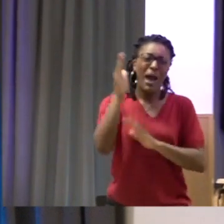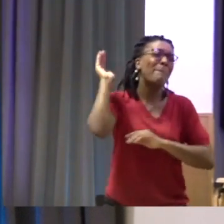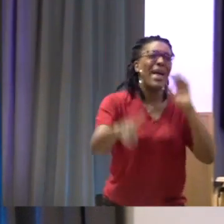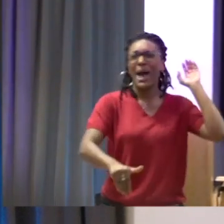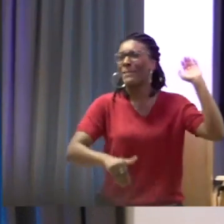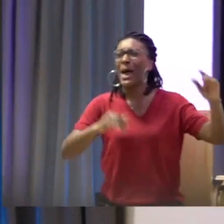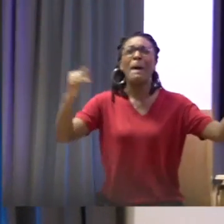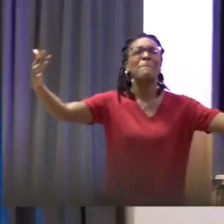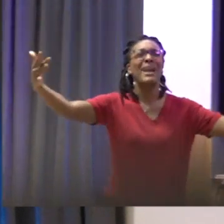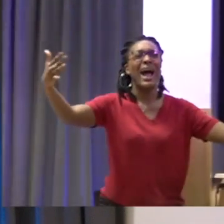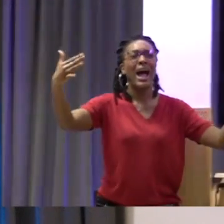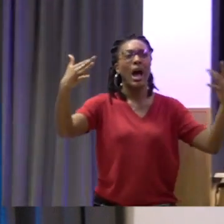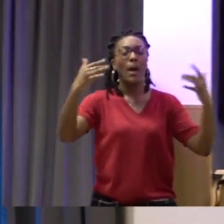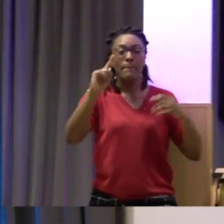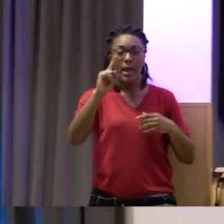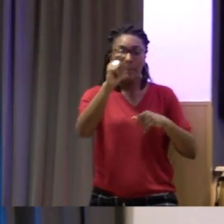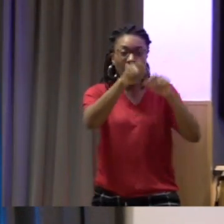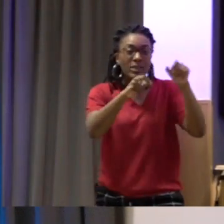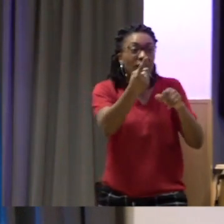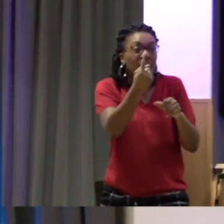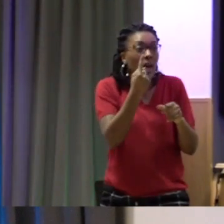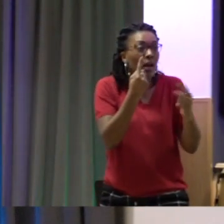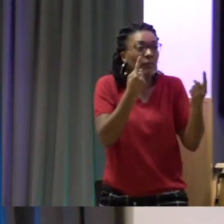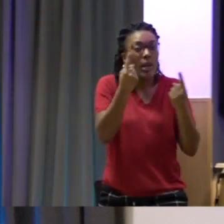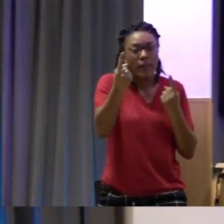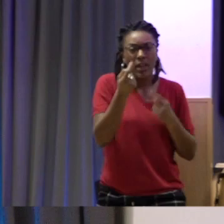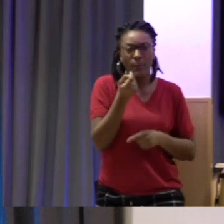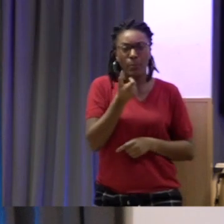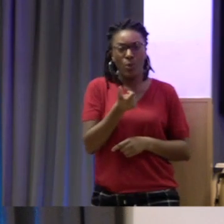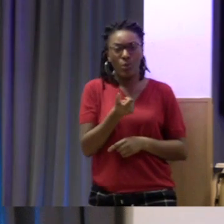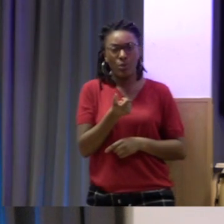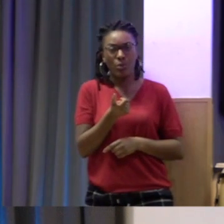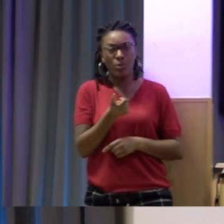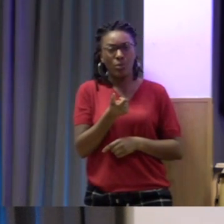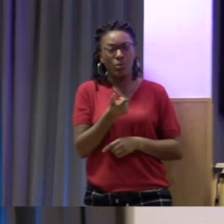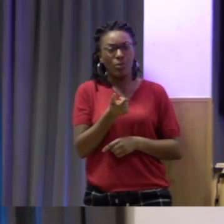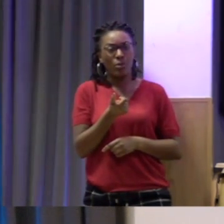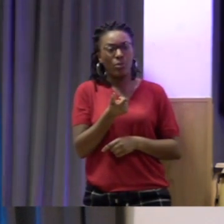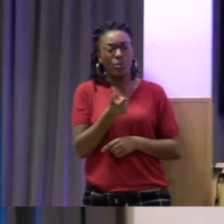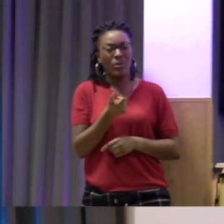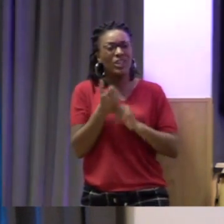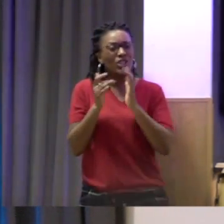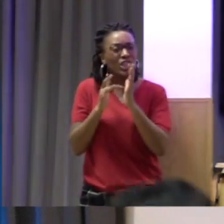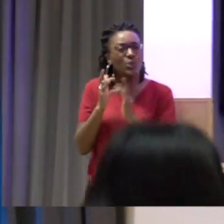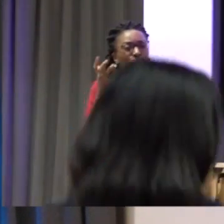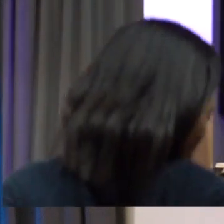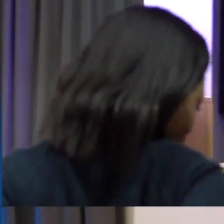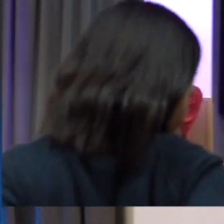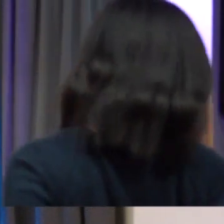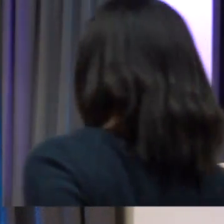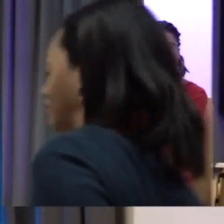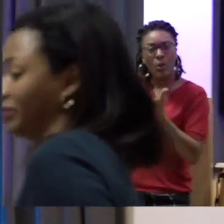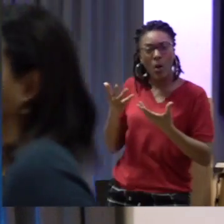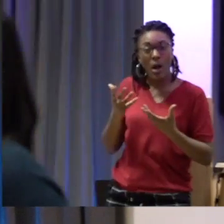il y en a peu qui viennent. Peu sont choisis. Le Seigneur nous enseigne que même si plusieurs acceptent